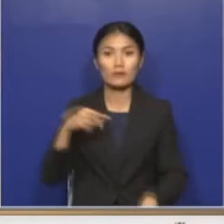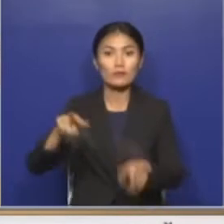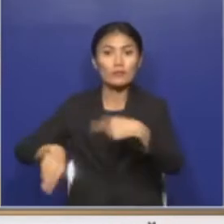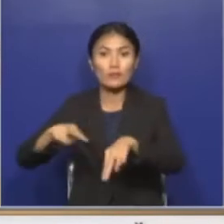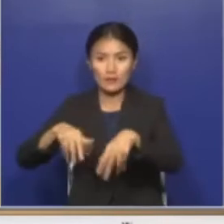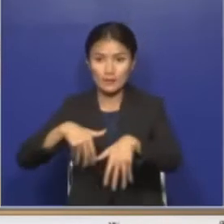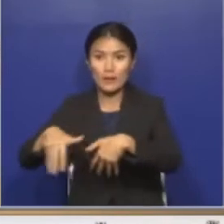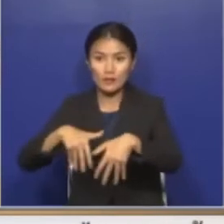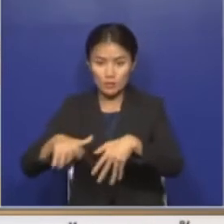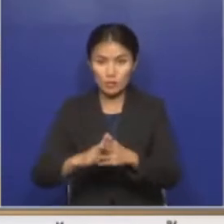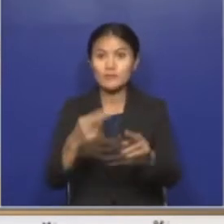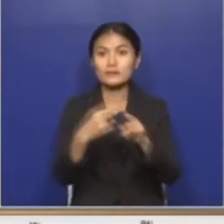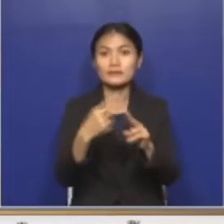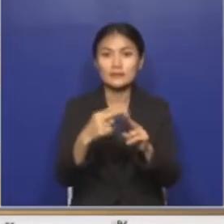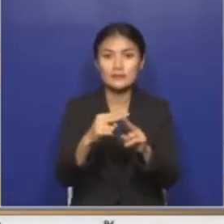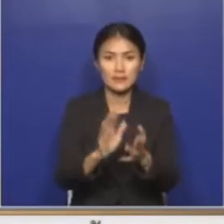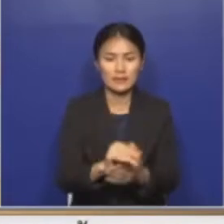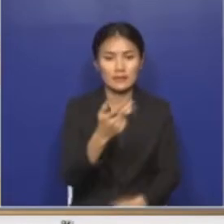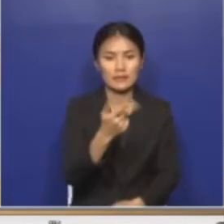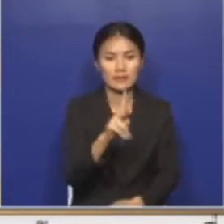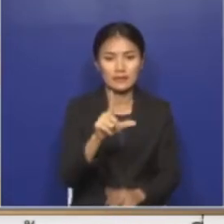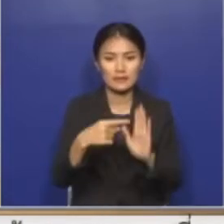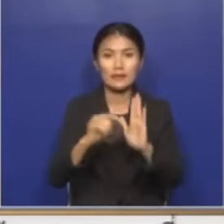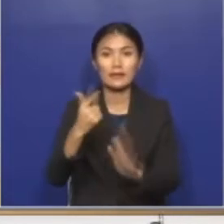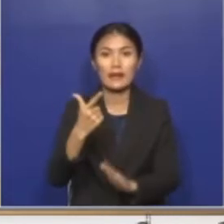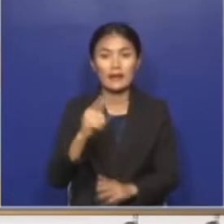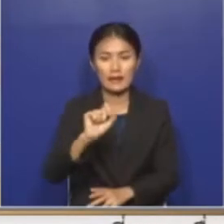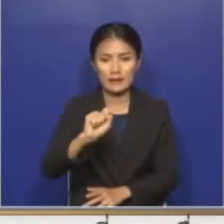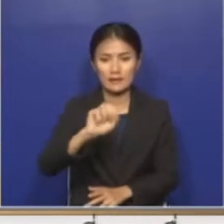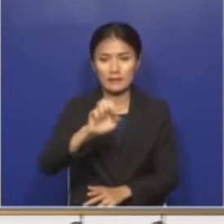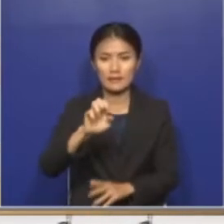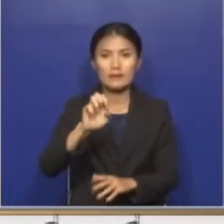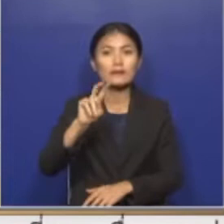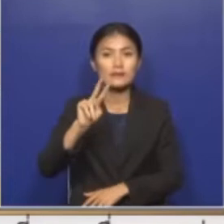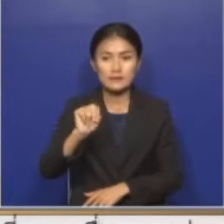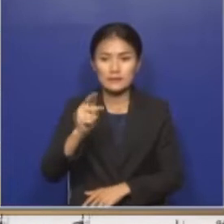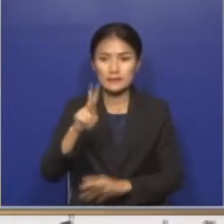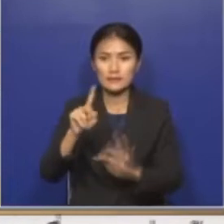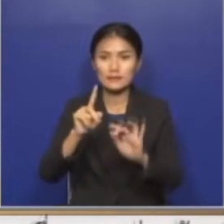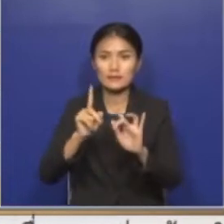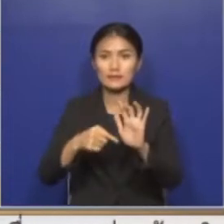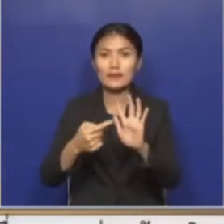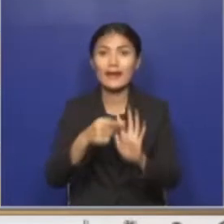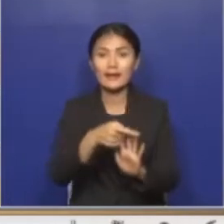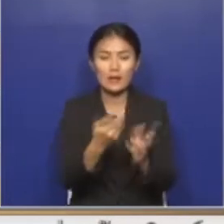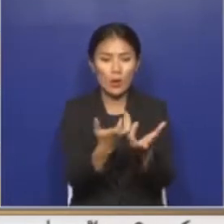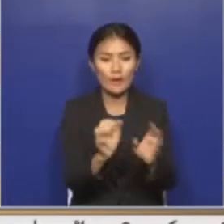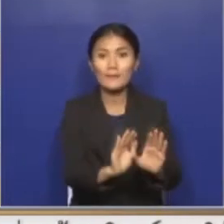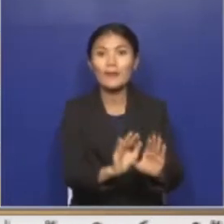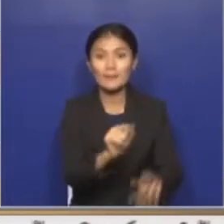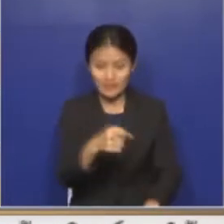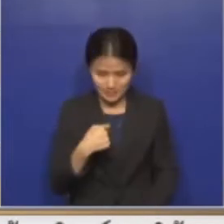ก็บอกอยู่แล้วว่าองค์การคลังสินค้าแต่เที่ยวนี้เนี่ยอะที่ประชาชนก็เดือดร้อนทำไมทำดันมาร้าน